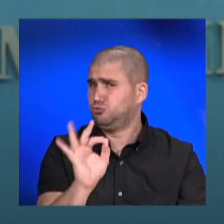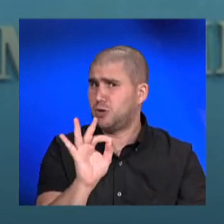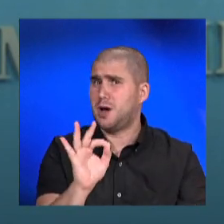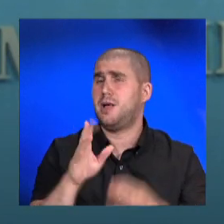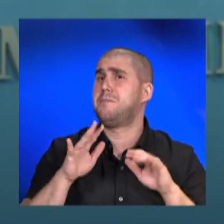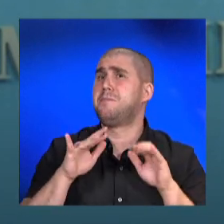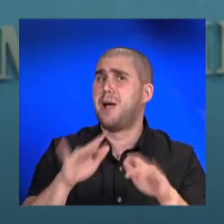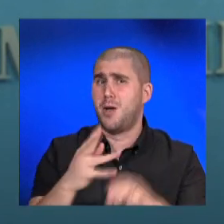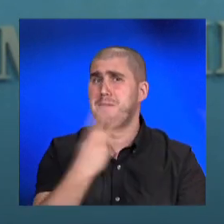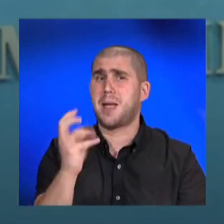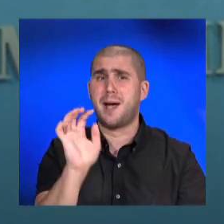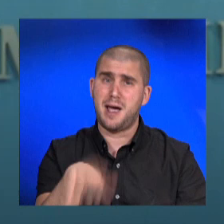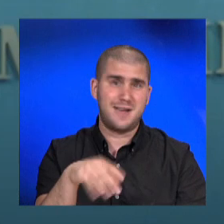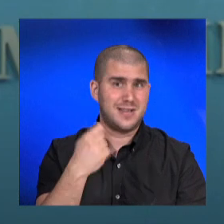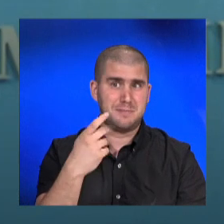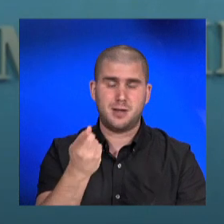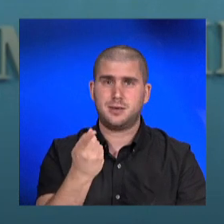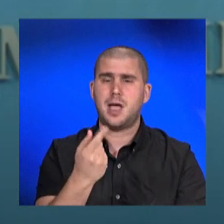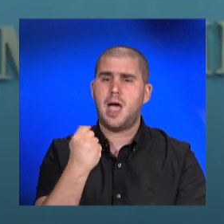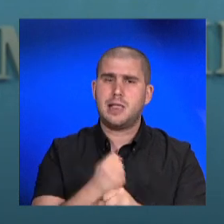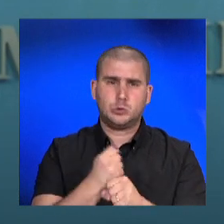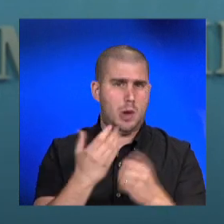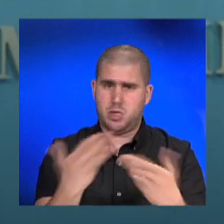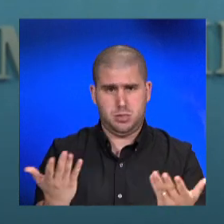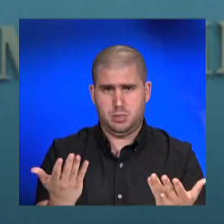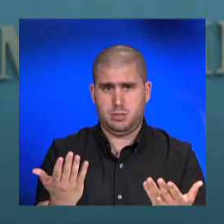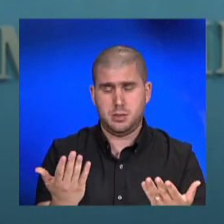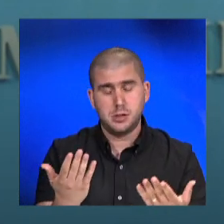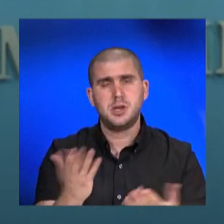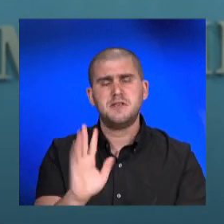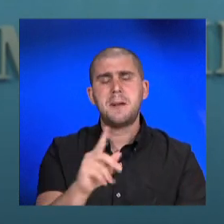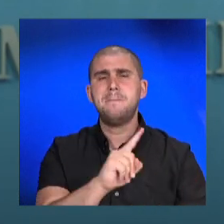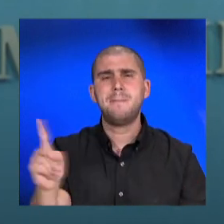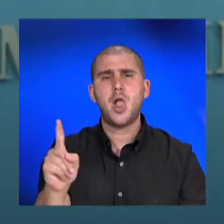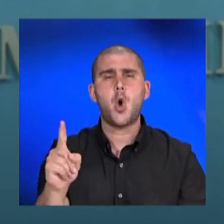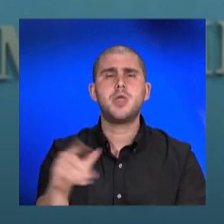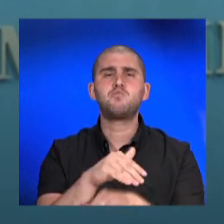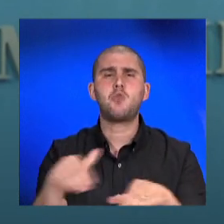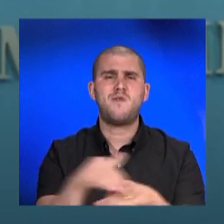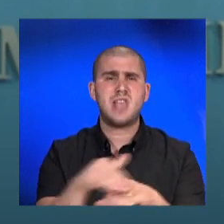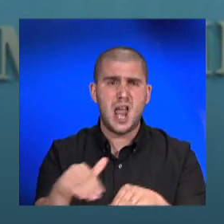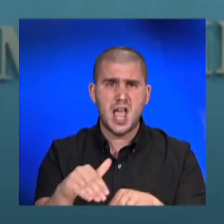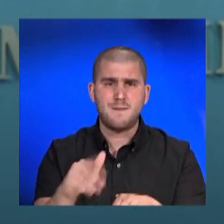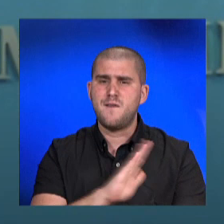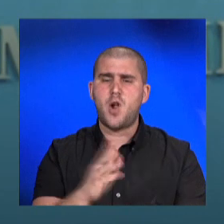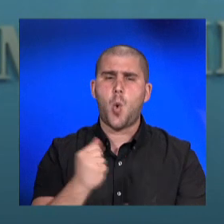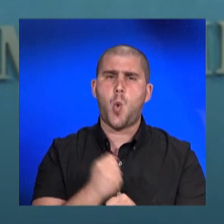כ-1,200,000 כמעט בלתי מועסקים, וכ-1,000,000 מובטלים ולא מועסקים עם כניסתי